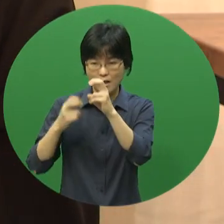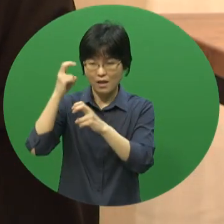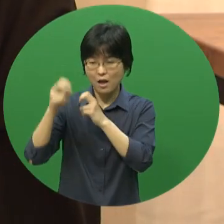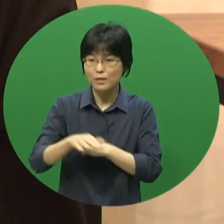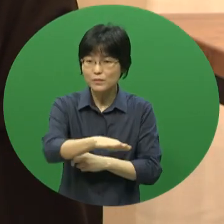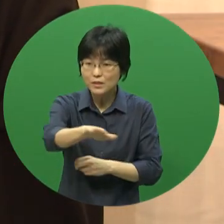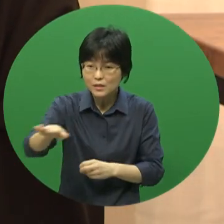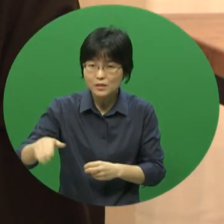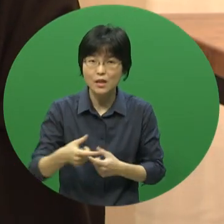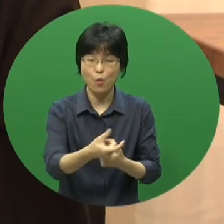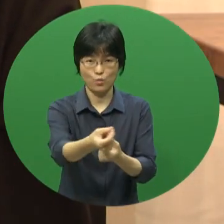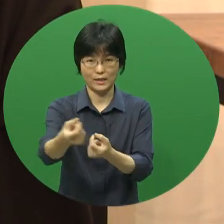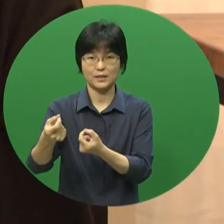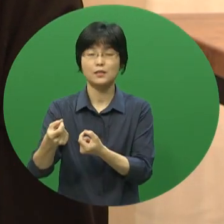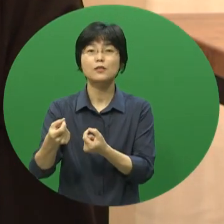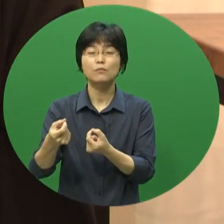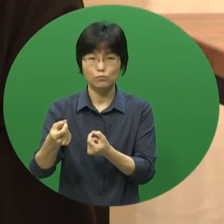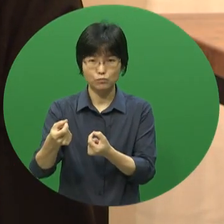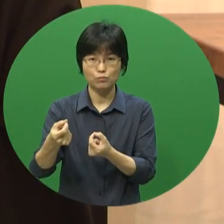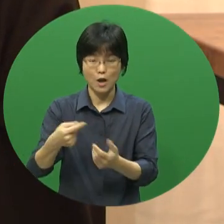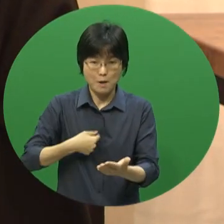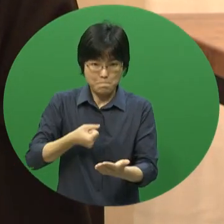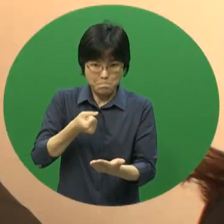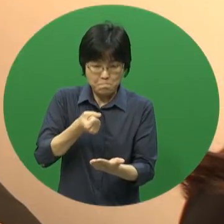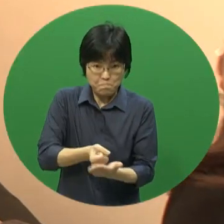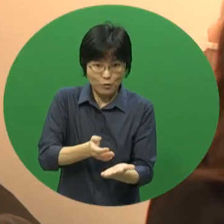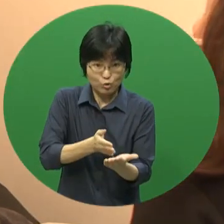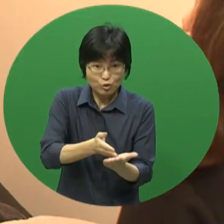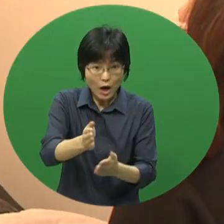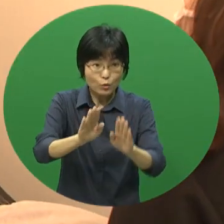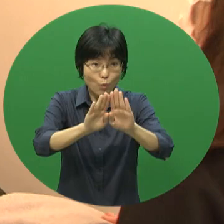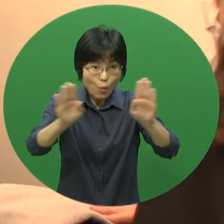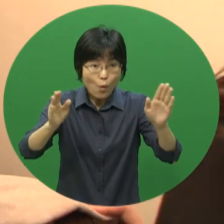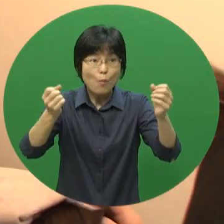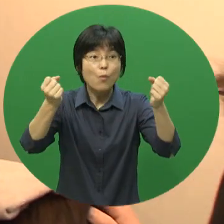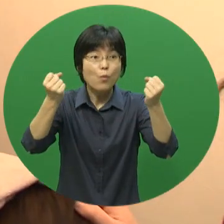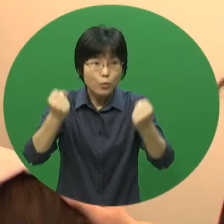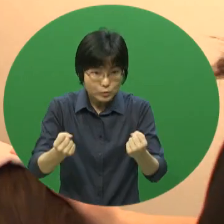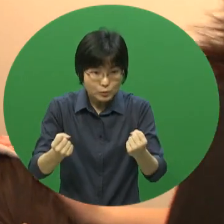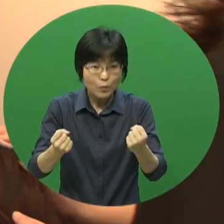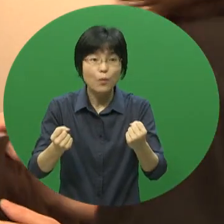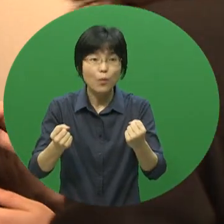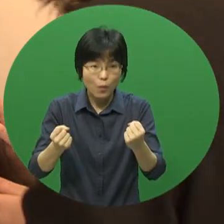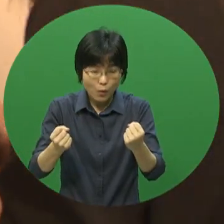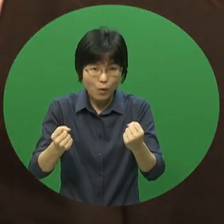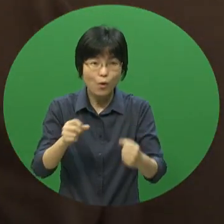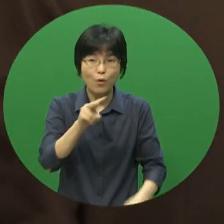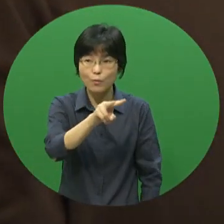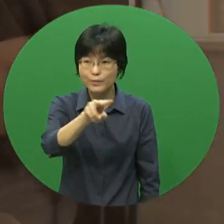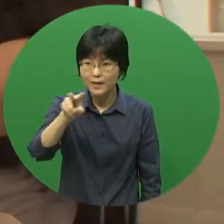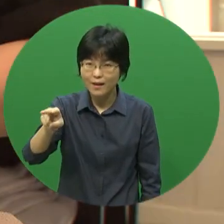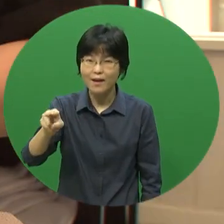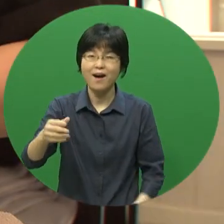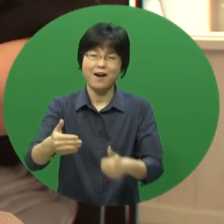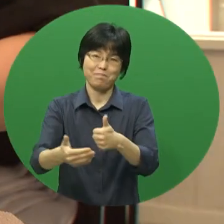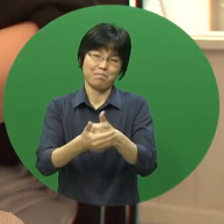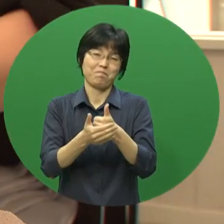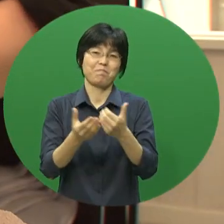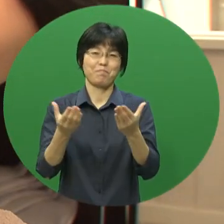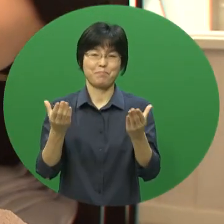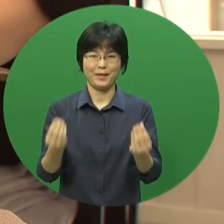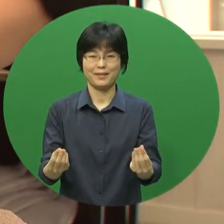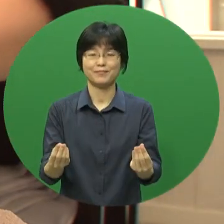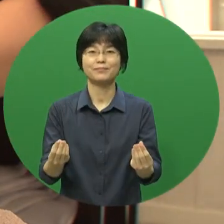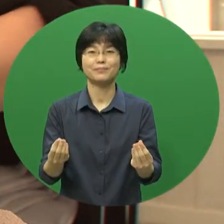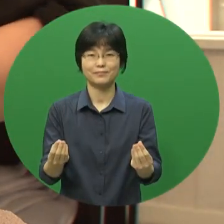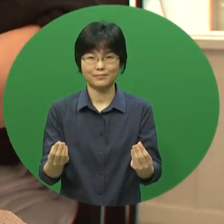皆さん同じような悩みを抱えられてらっしゃったり、なんか勇気を持って一歩踏み出してる方がいらっしゃったり、自分の一歩進む